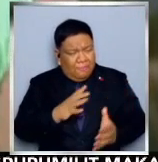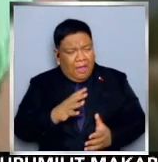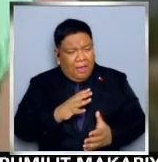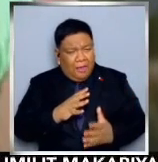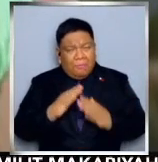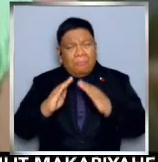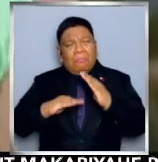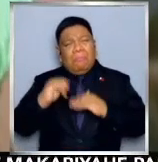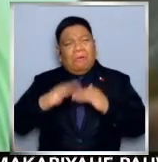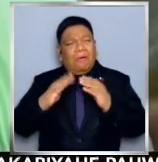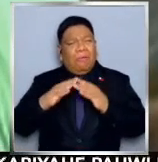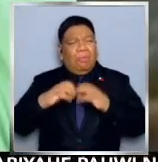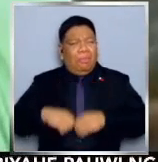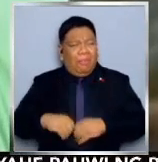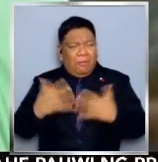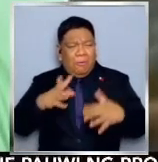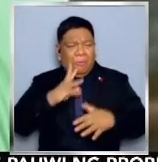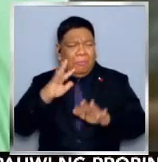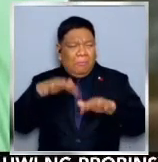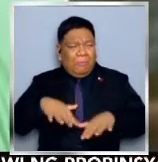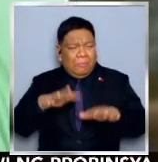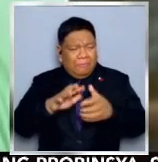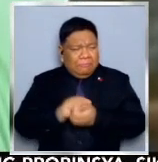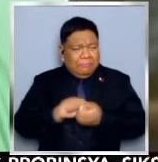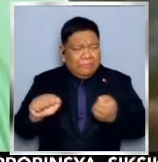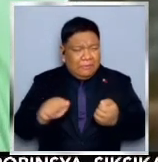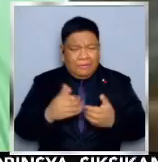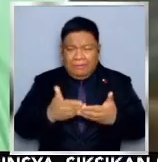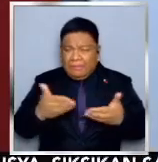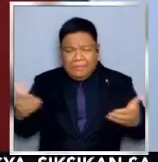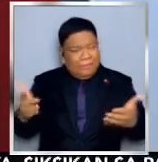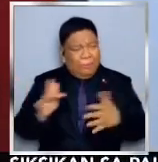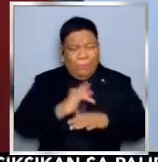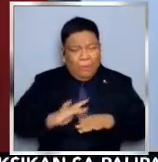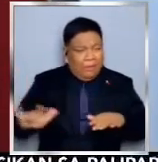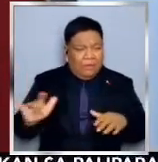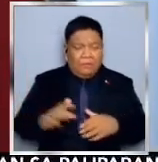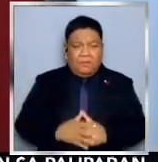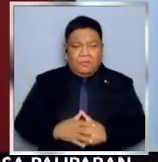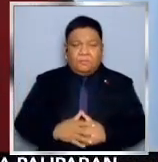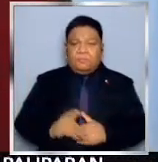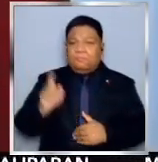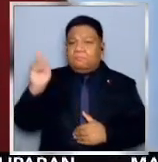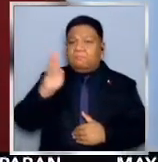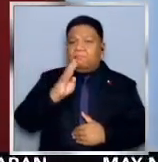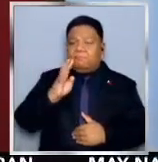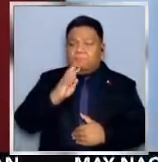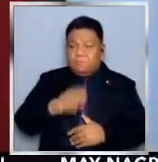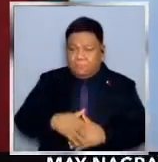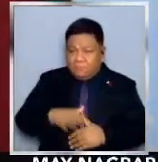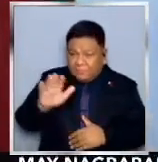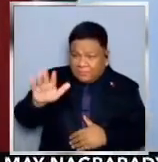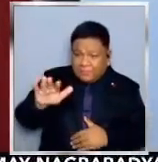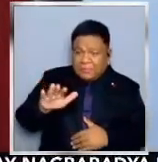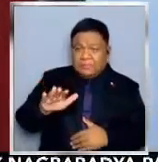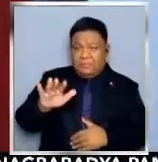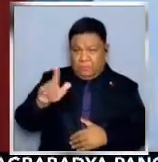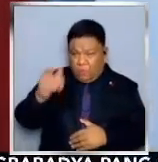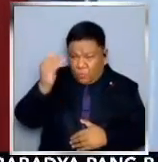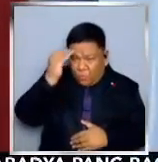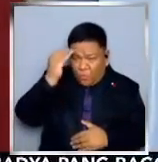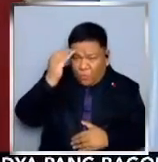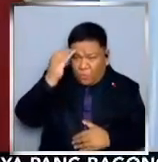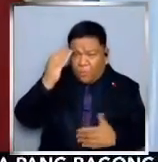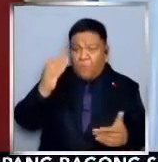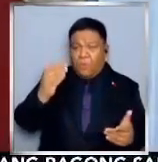dagat. Pagamit ko, wala talaga. Benet, nanawagan ako sa'yo. Alam ko na